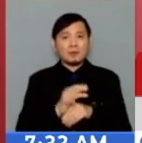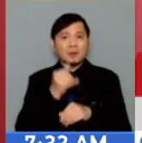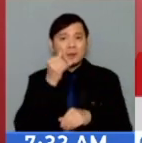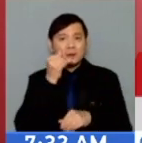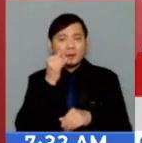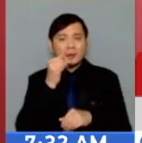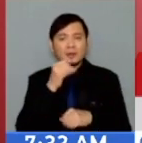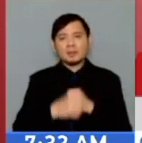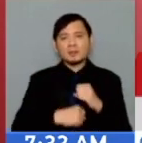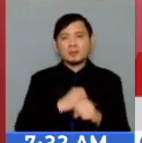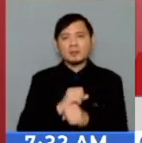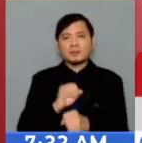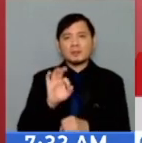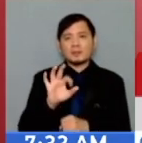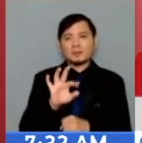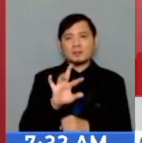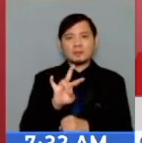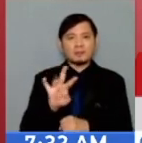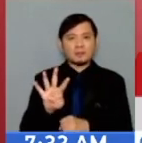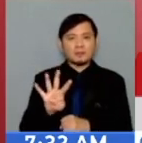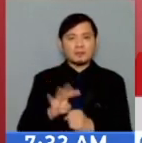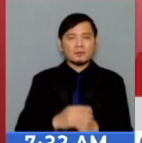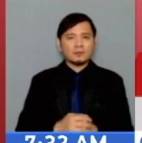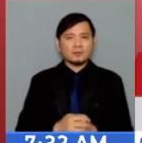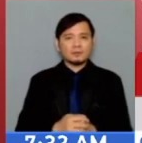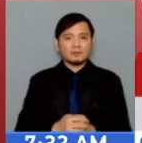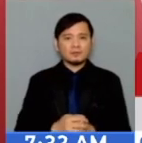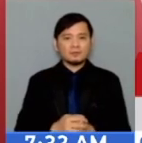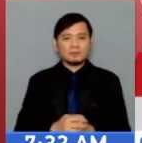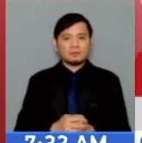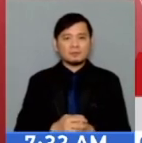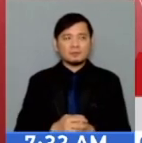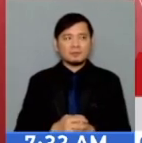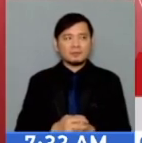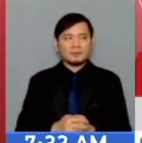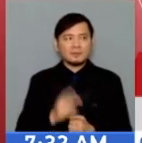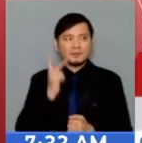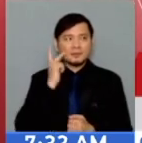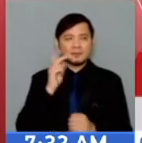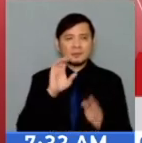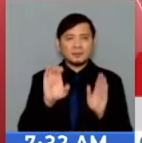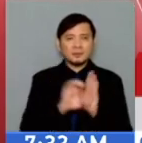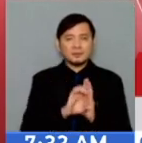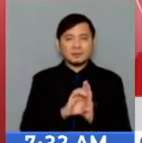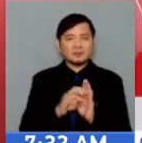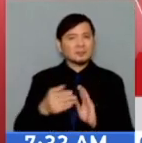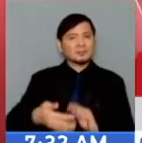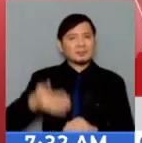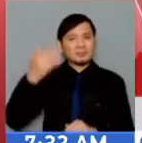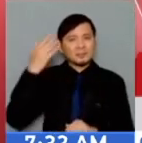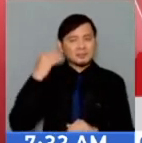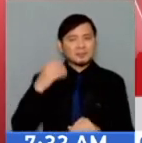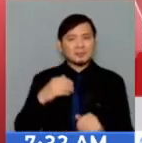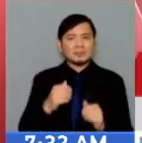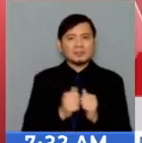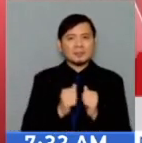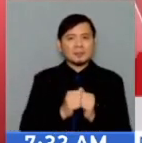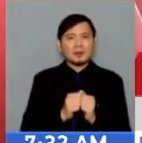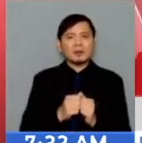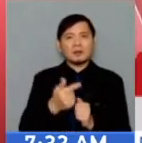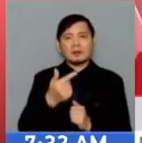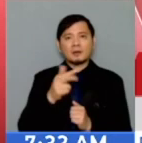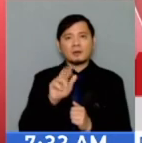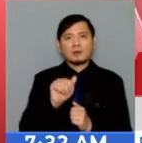1974, yan, napadala ko nga yata kila Grace yung picture noon eh. Kasama namin si Grace po at saka yung anak pong